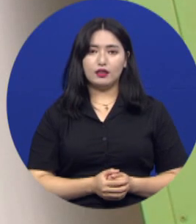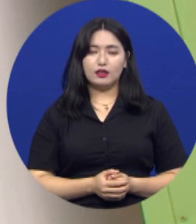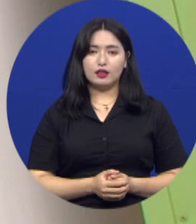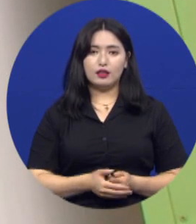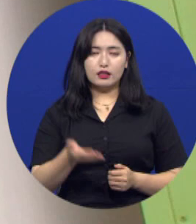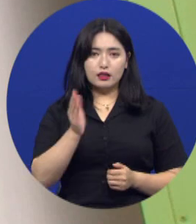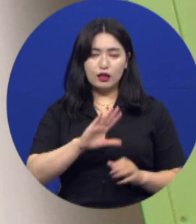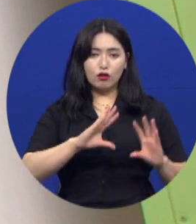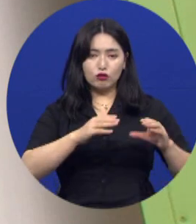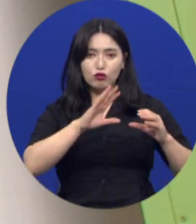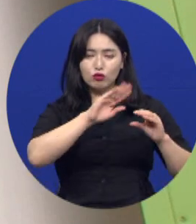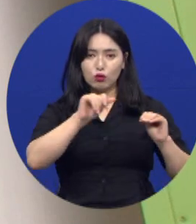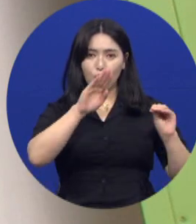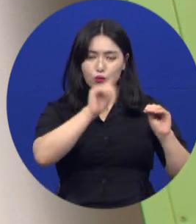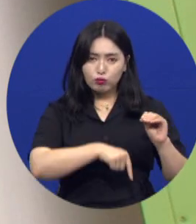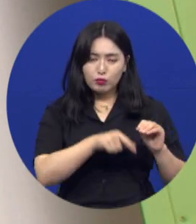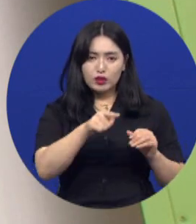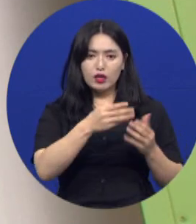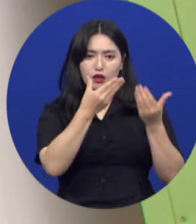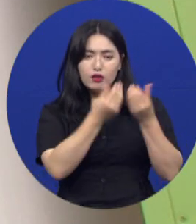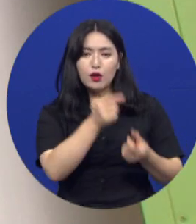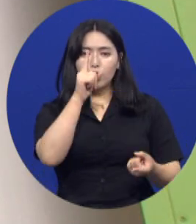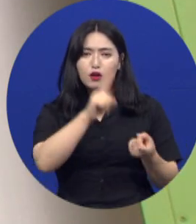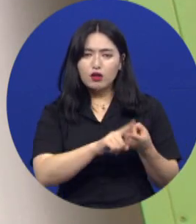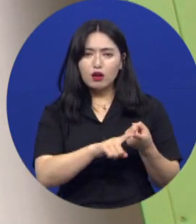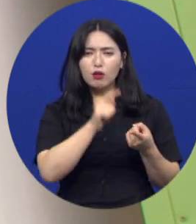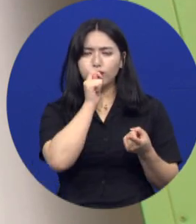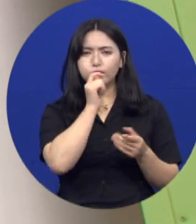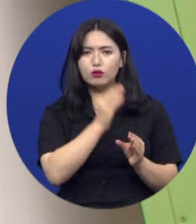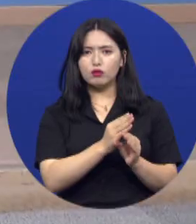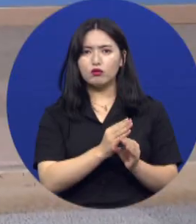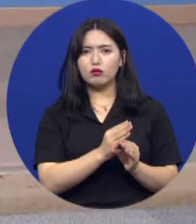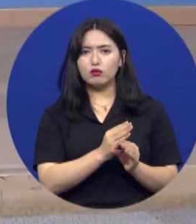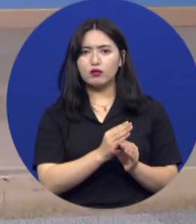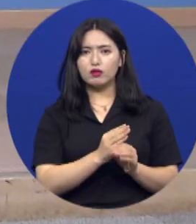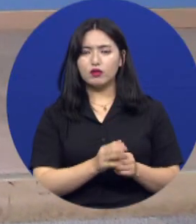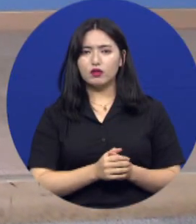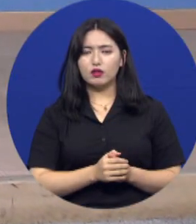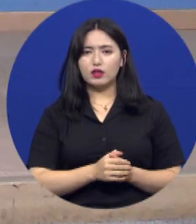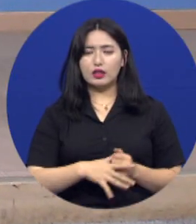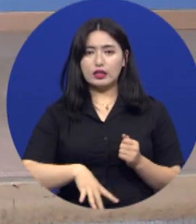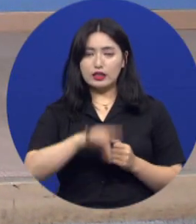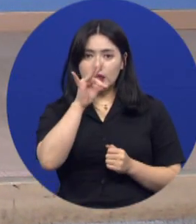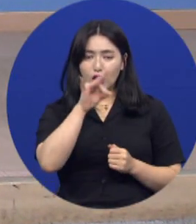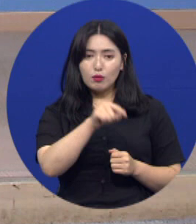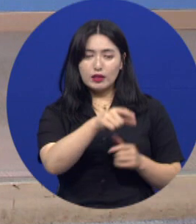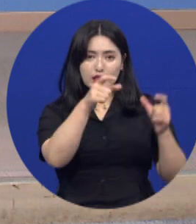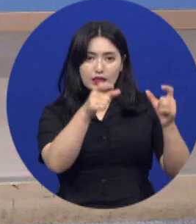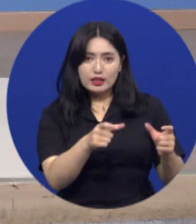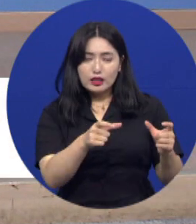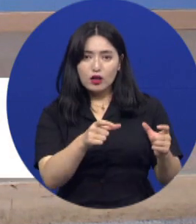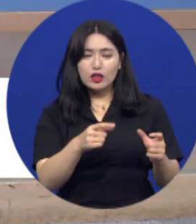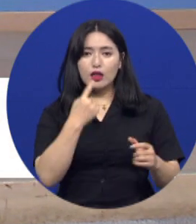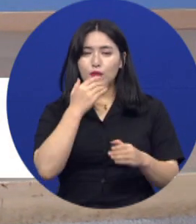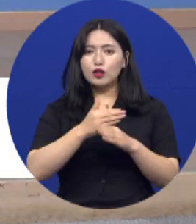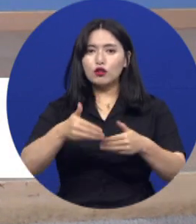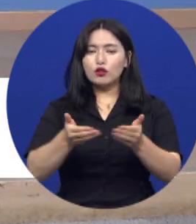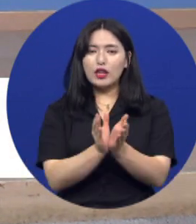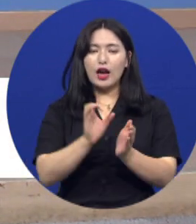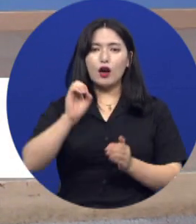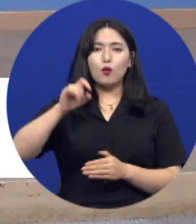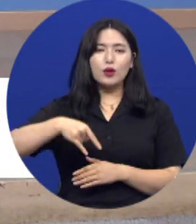그러나 국토부는 용역 보고서 내용에 대해서는 입을 다물었습니다. 당초 해당 지역구인 민주당